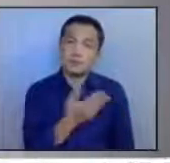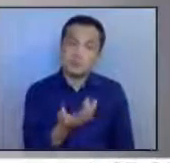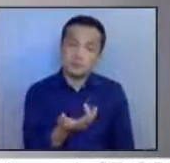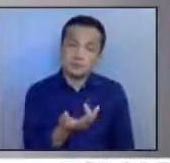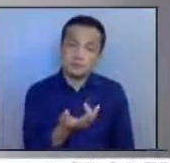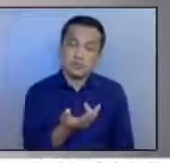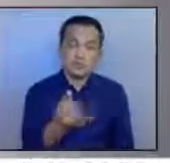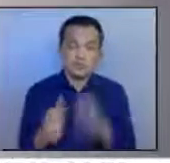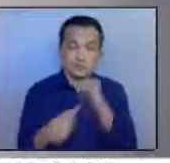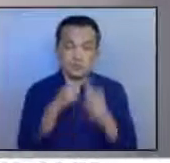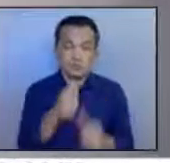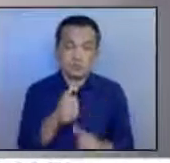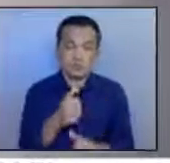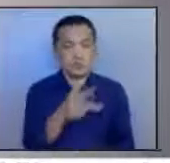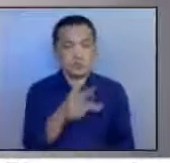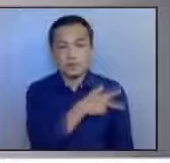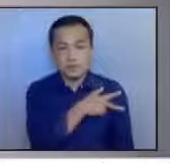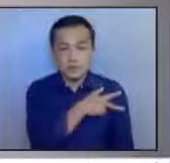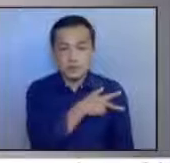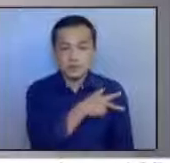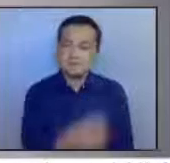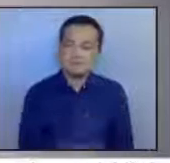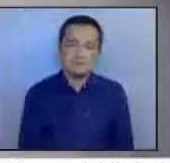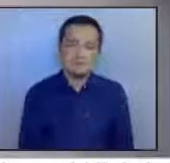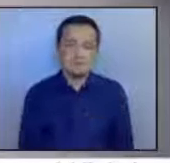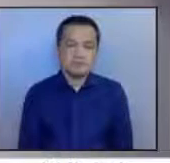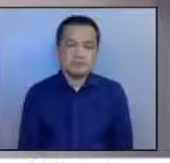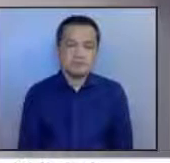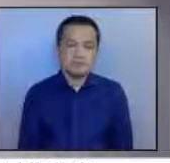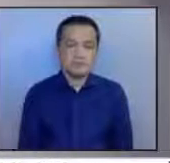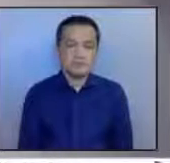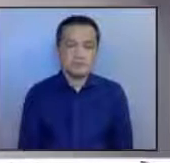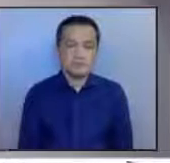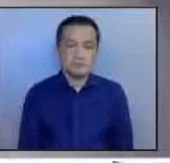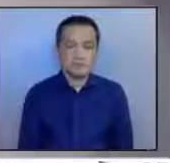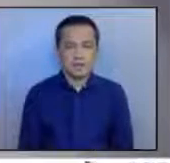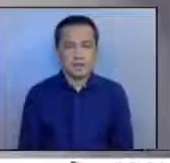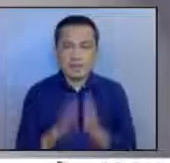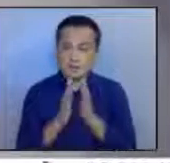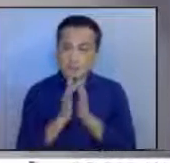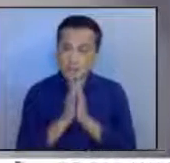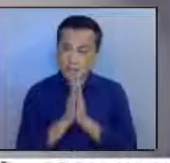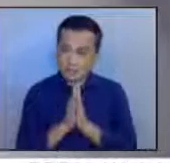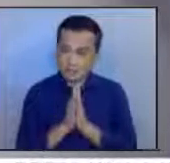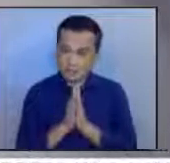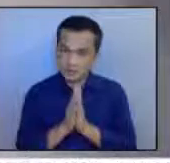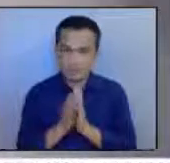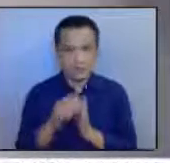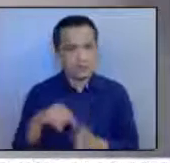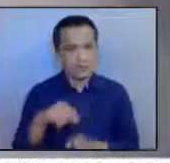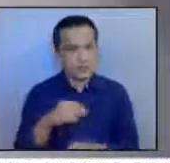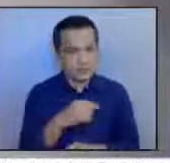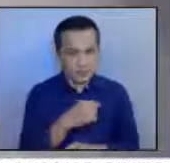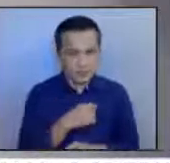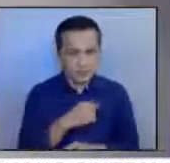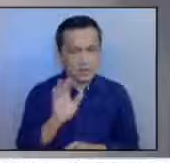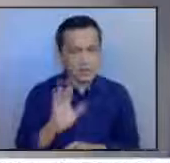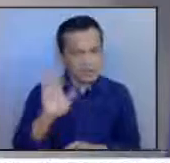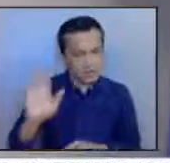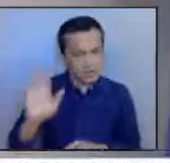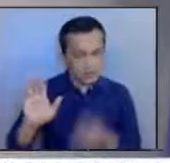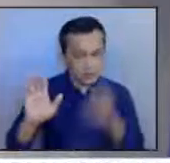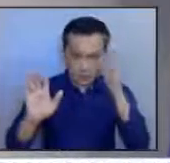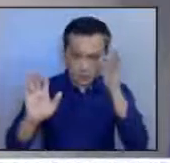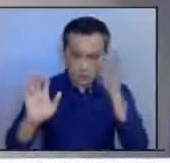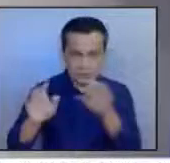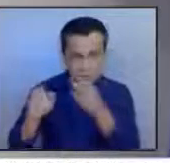tututol magpa-booster, ay galangin po natin ang kanilang pagpapasya at huwag po